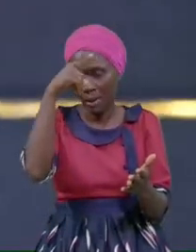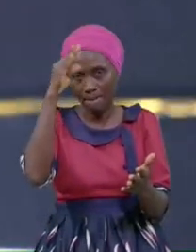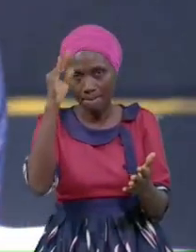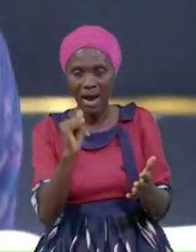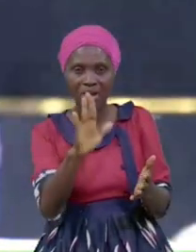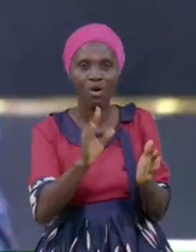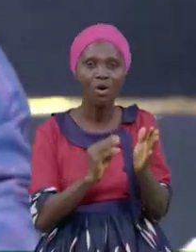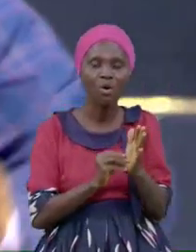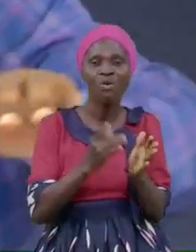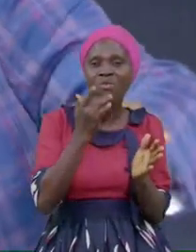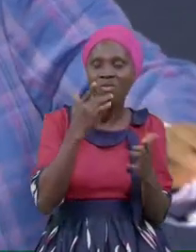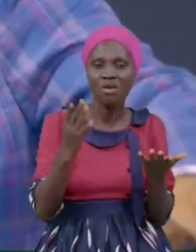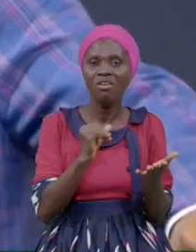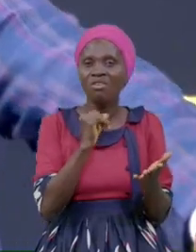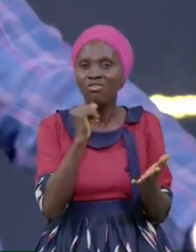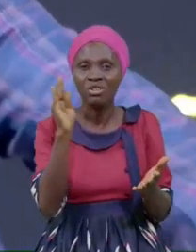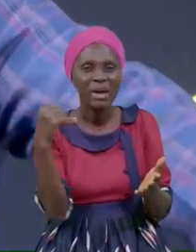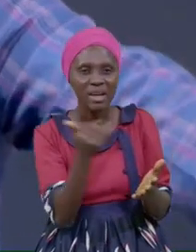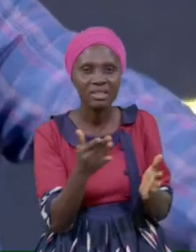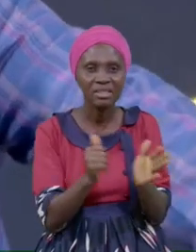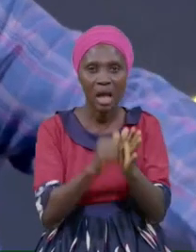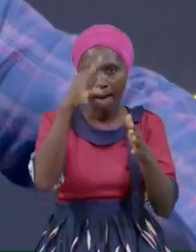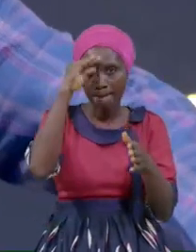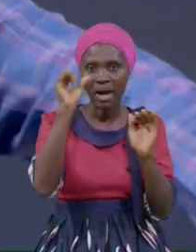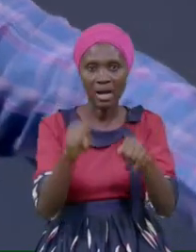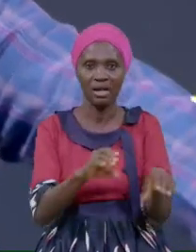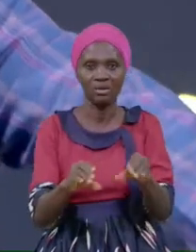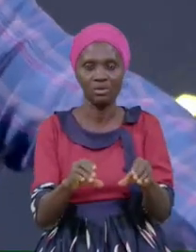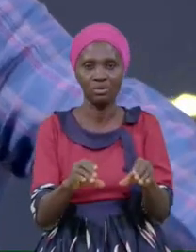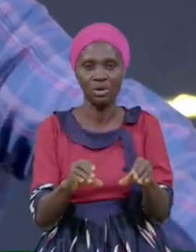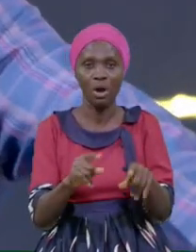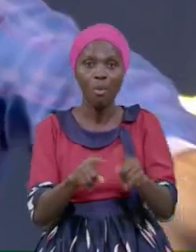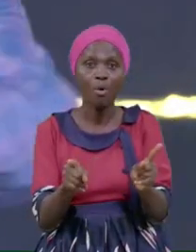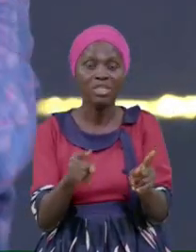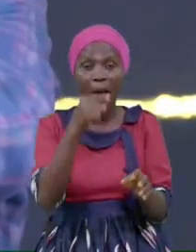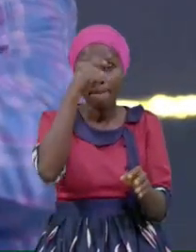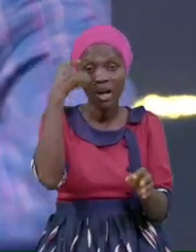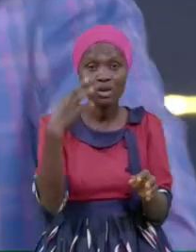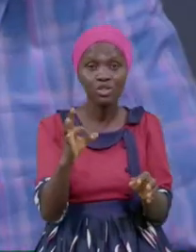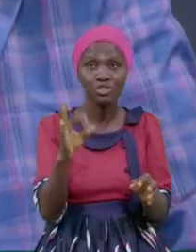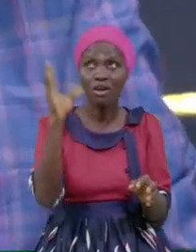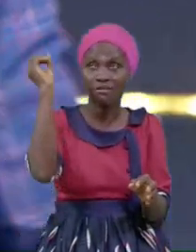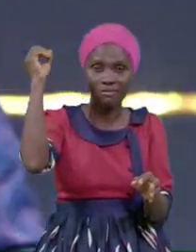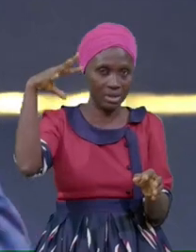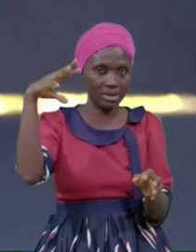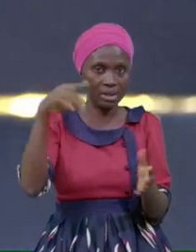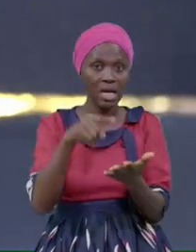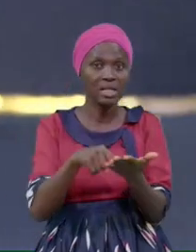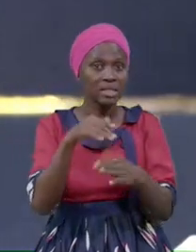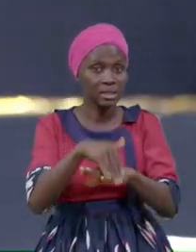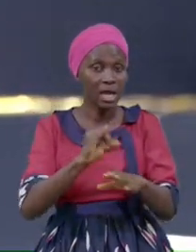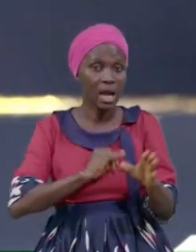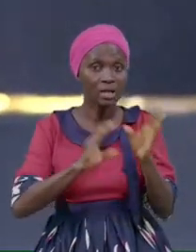n'est pas par quelque chose d'autre que l'homme puisse faire. Mais, à cause de la grâce. Et ce soir, je vous